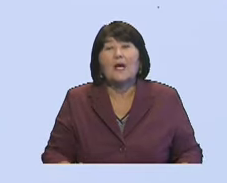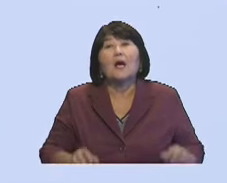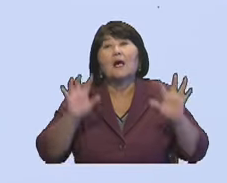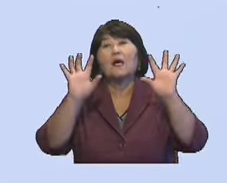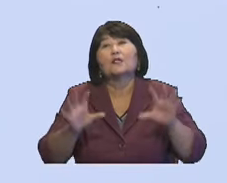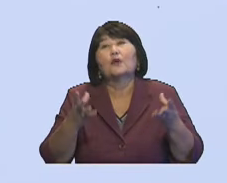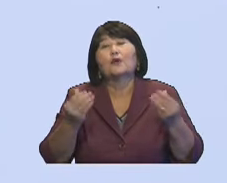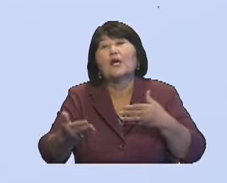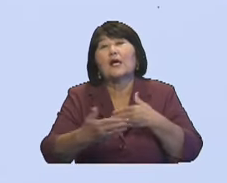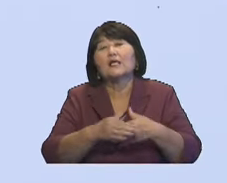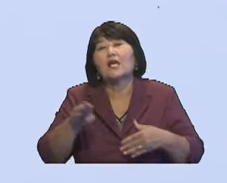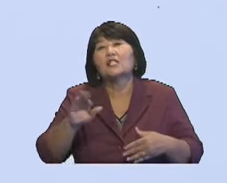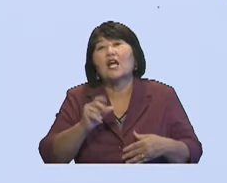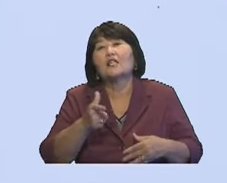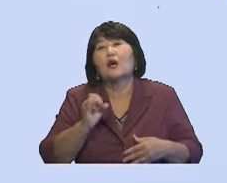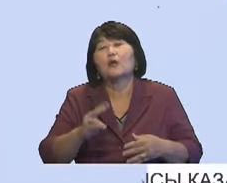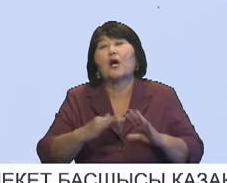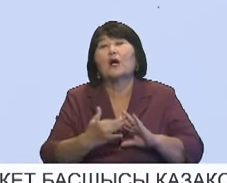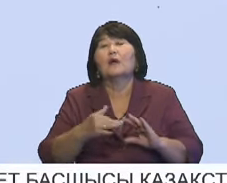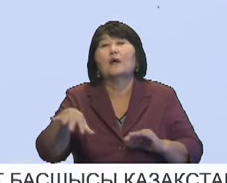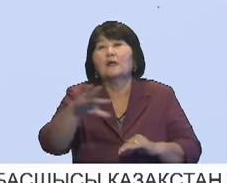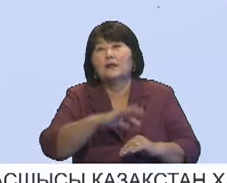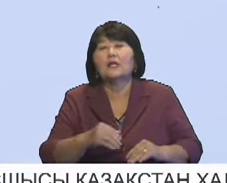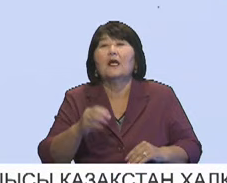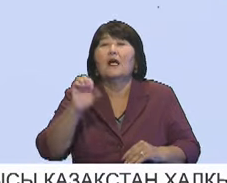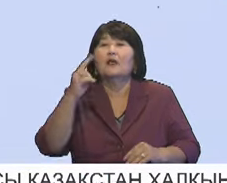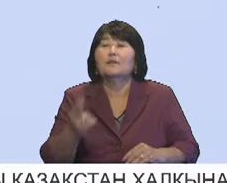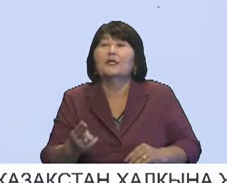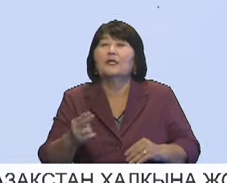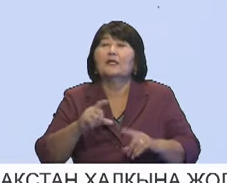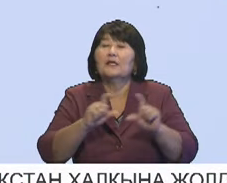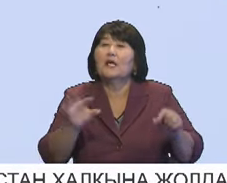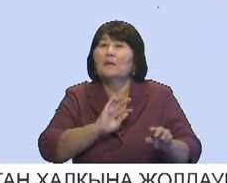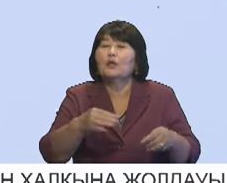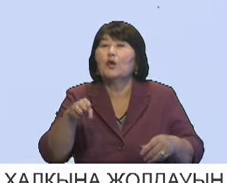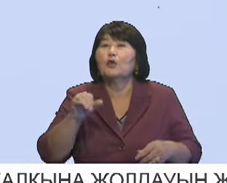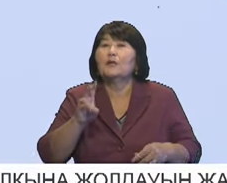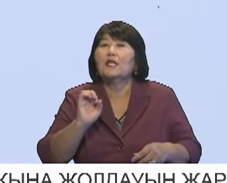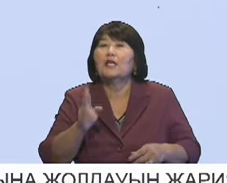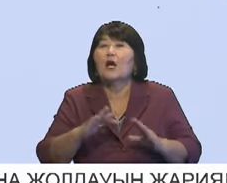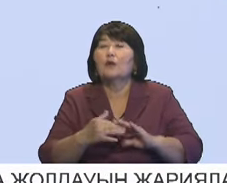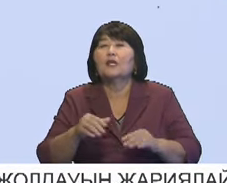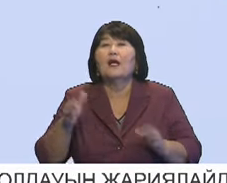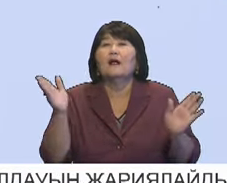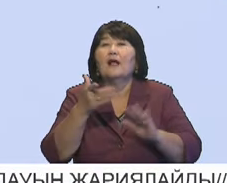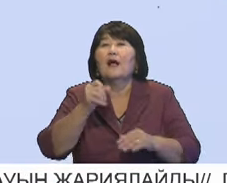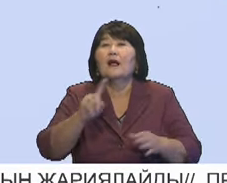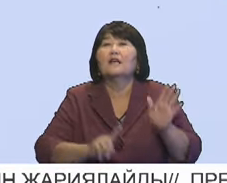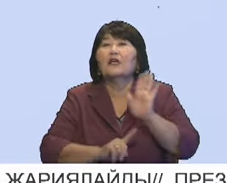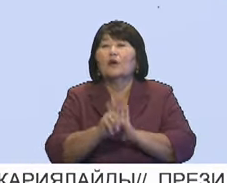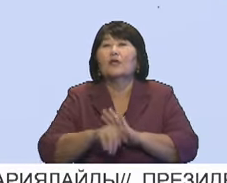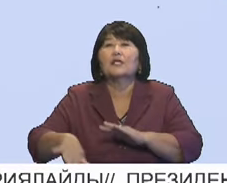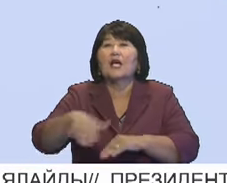Конституция күні қарсаңында Жаңақорған ауданында әлеуметтік нысандар пайдалануға берілді. Сондай-ақ Төменарық ауылы табиғи газға қосылып, аймақ